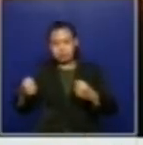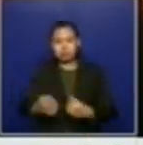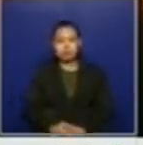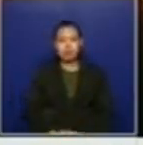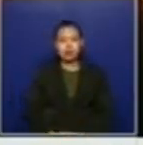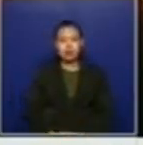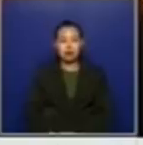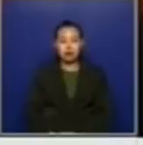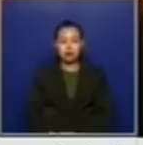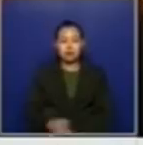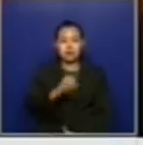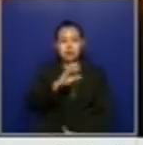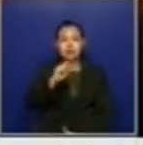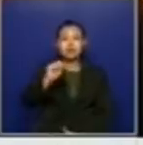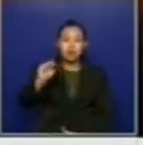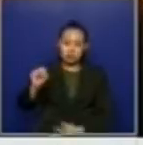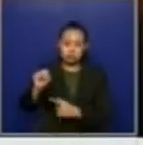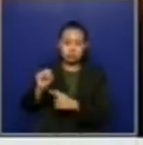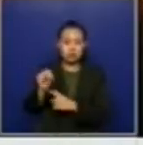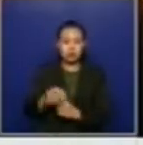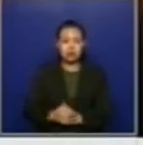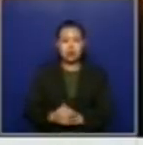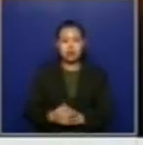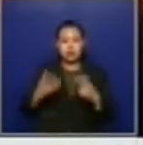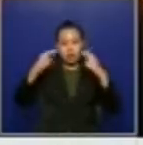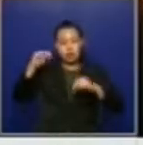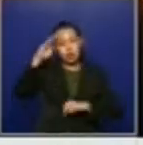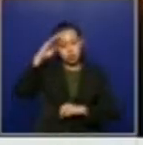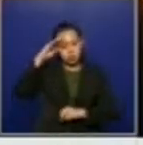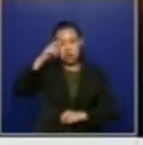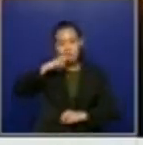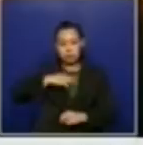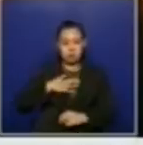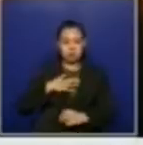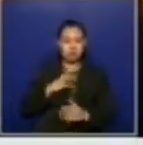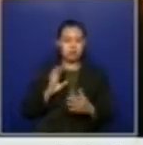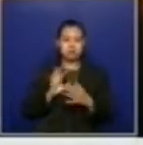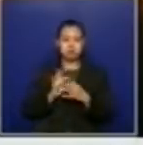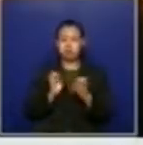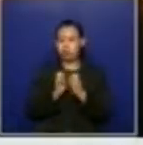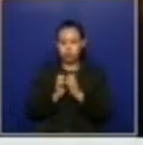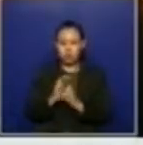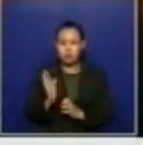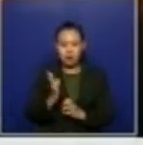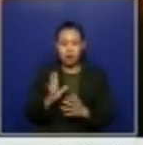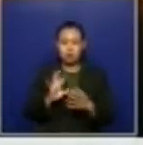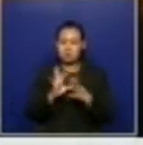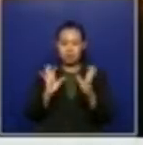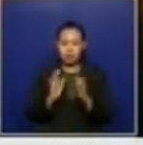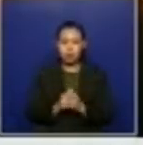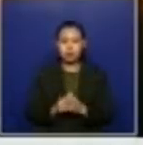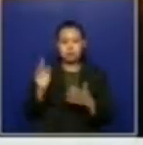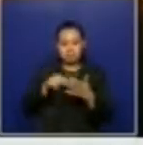นี่ฮะนายกรัฐมนตรีของไทยบอกว่าผมจะไม่เข้าไปยุ่งไปเกี่ยวอะไรกับตารางเวลาการเลือกตั้งเลยไอ้นี่ล